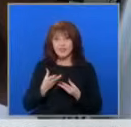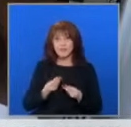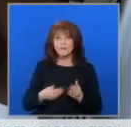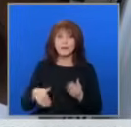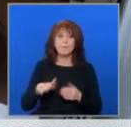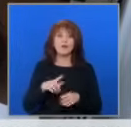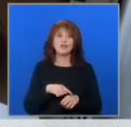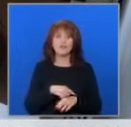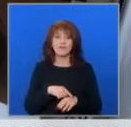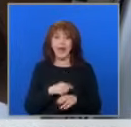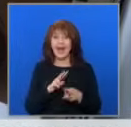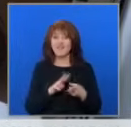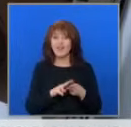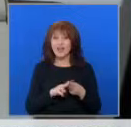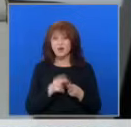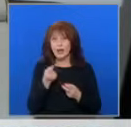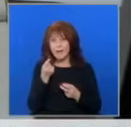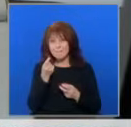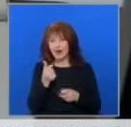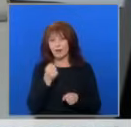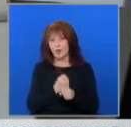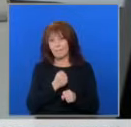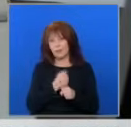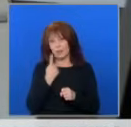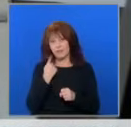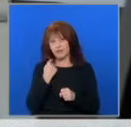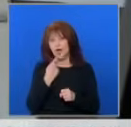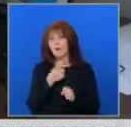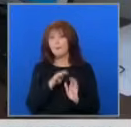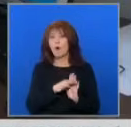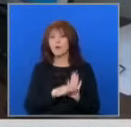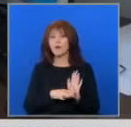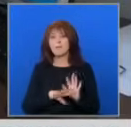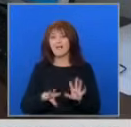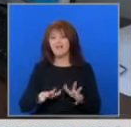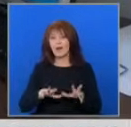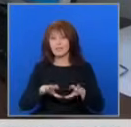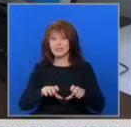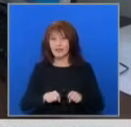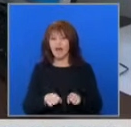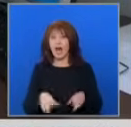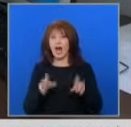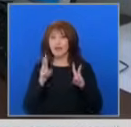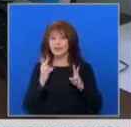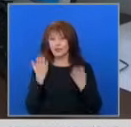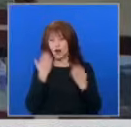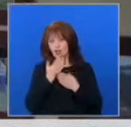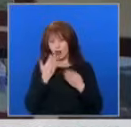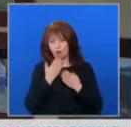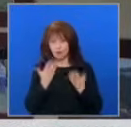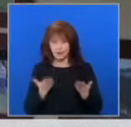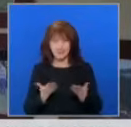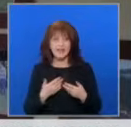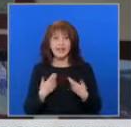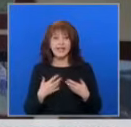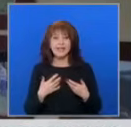време. Вероника е сред малкото работещи младежи в Чупрене. Наета е по програма за временна заетост. Решила е да завърши висше образование.